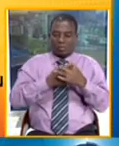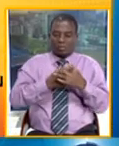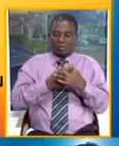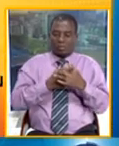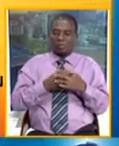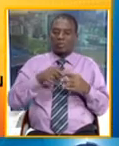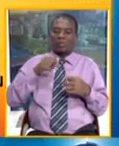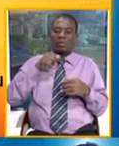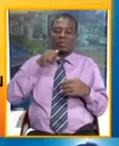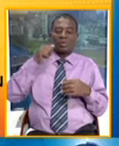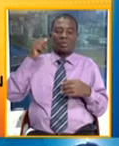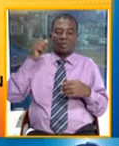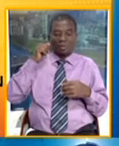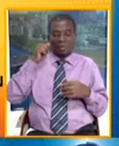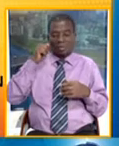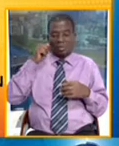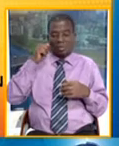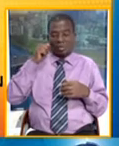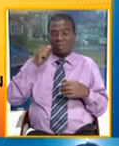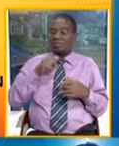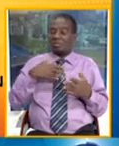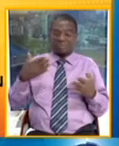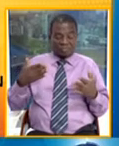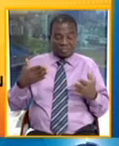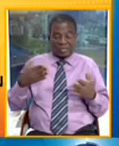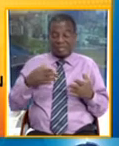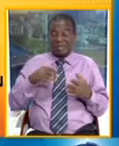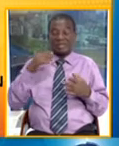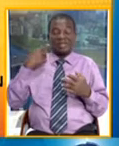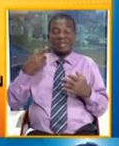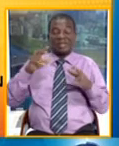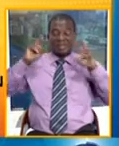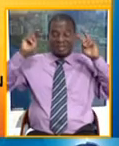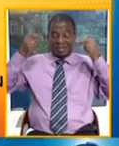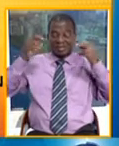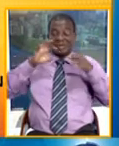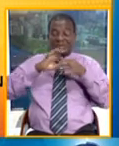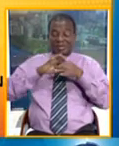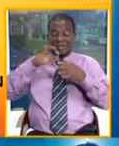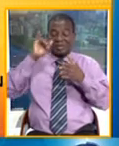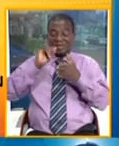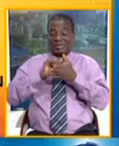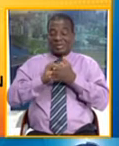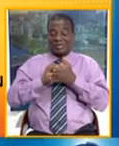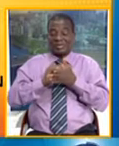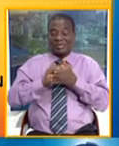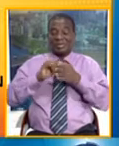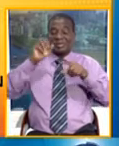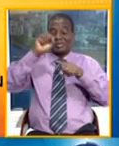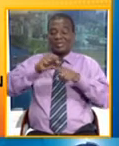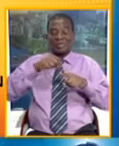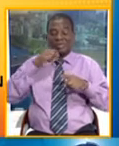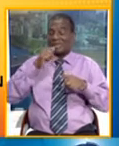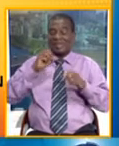exercices donnés pour cette épreuve n'ont pas été abordés en classe par les élèves de 3e. Écoutons les explications